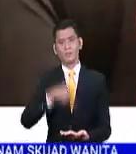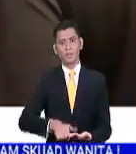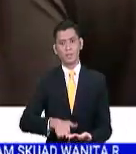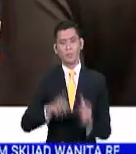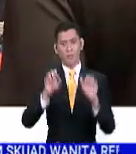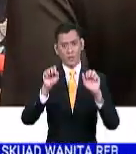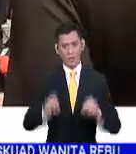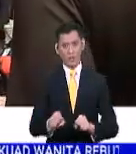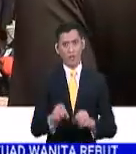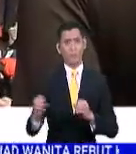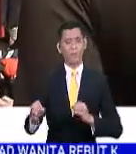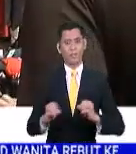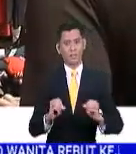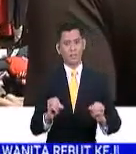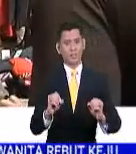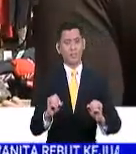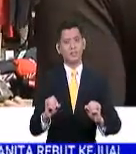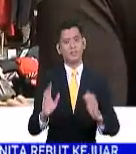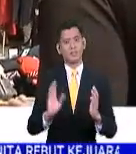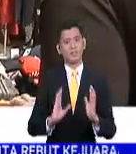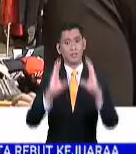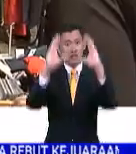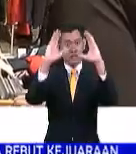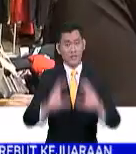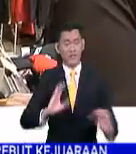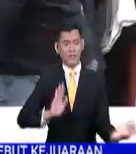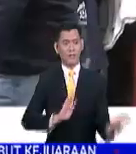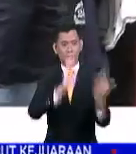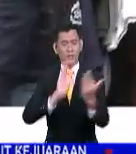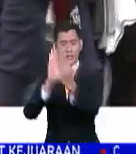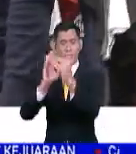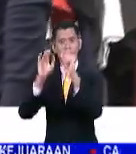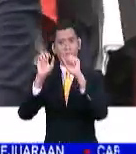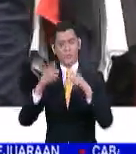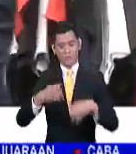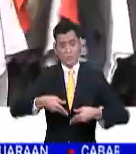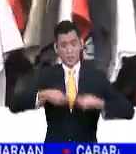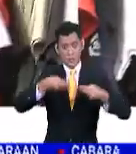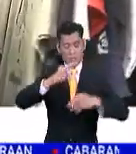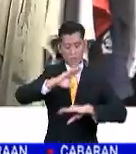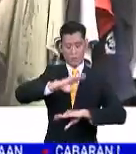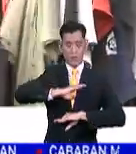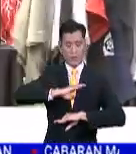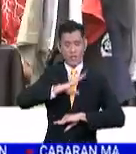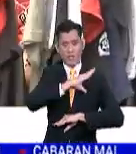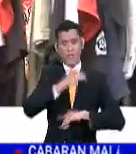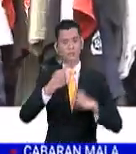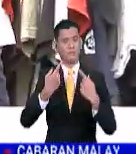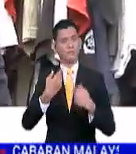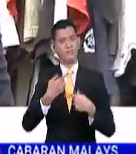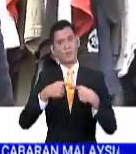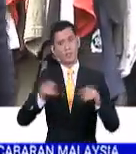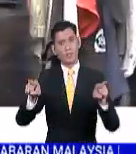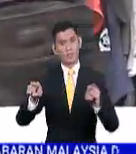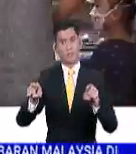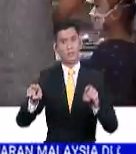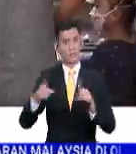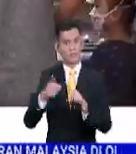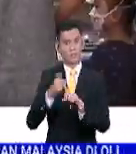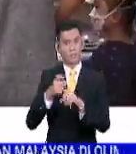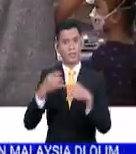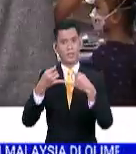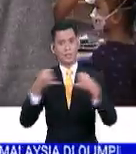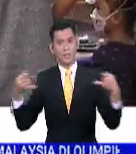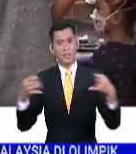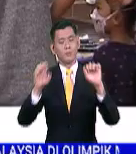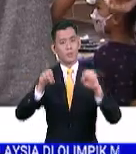secara fizikal, benar-benar memberi suatu kepuasan dan pengalaman berbeza berbanding secara dalam talian. Mereka gembira dapat bertemu